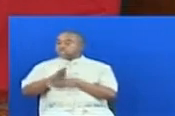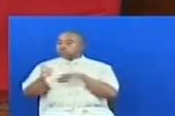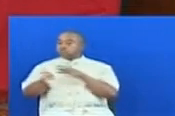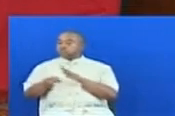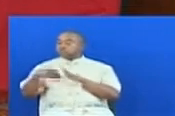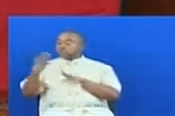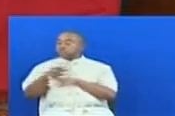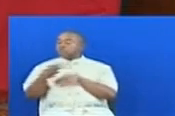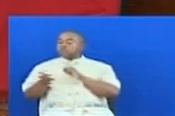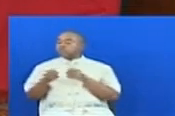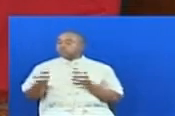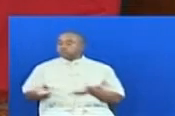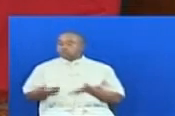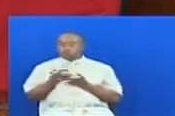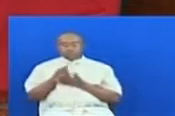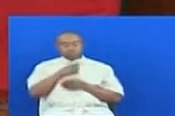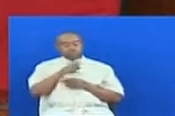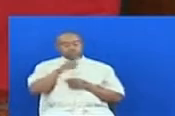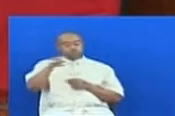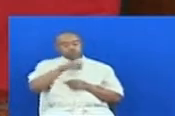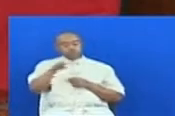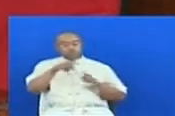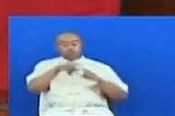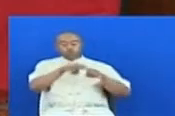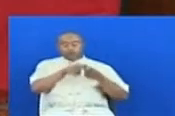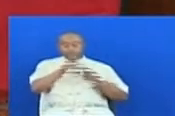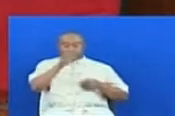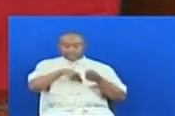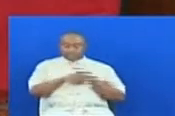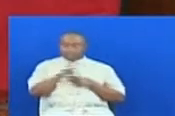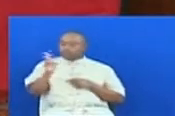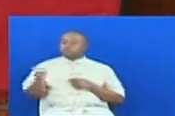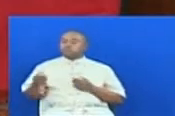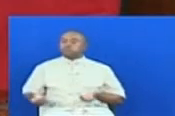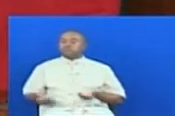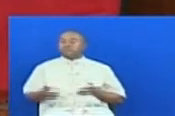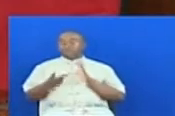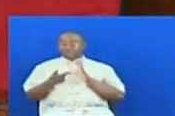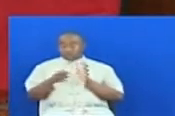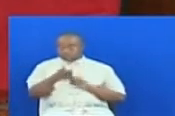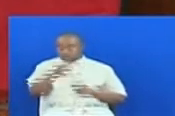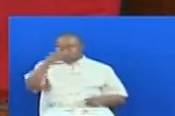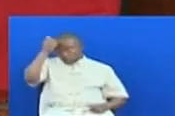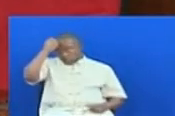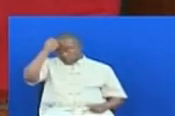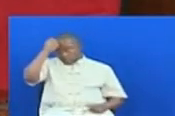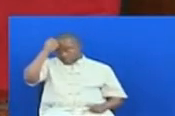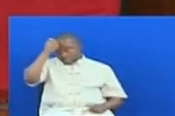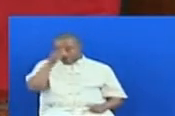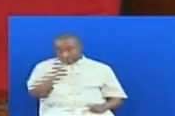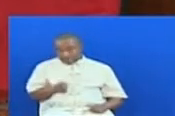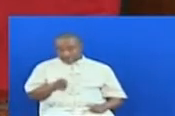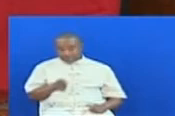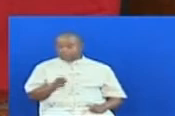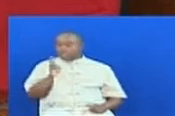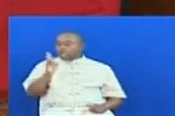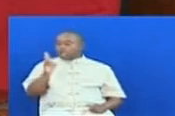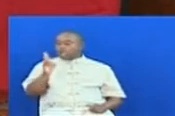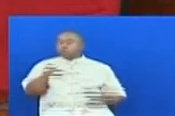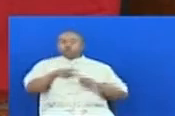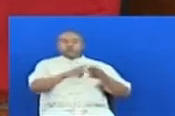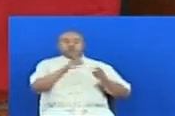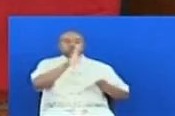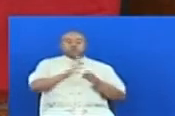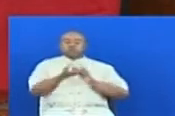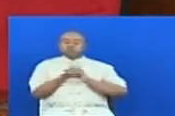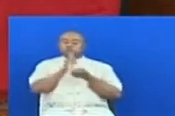matatizo kwa sababu ya kukosa wahandisi kwenye halmashauri zetu. Kama mnakumbuka, wahandisi wengi walishakwenda TARURA, lakini